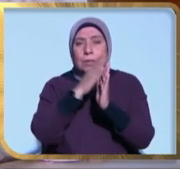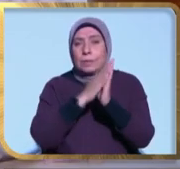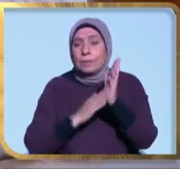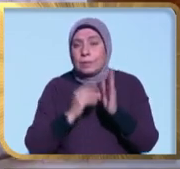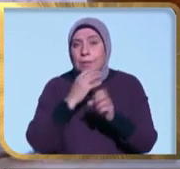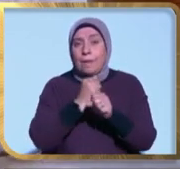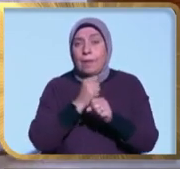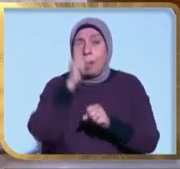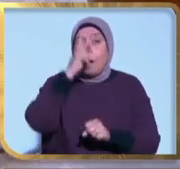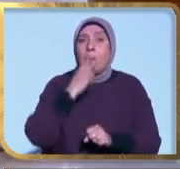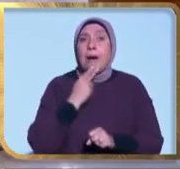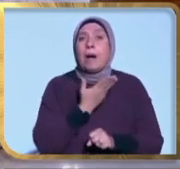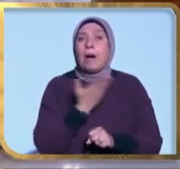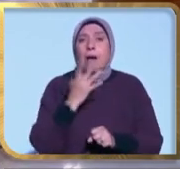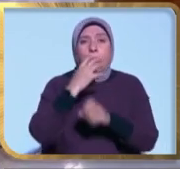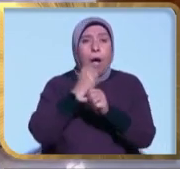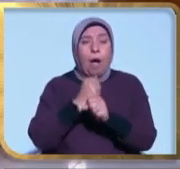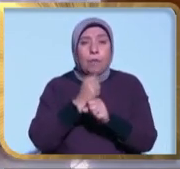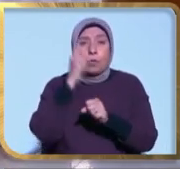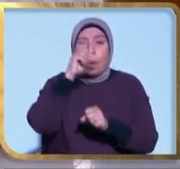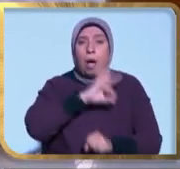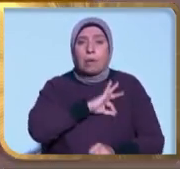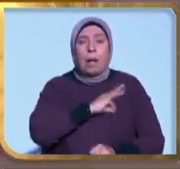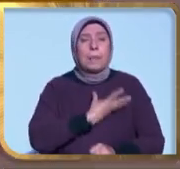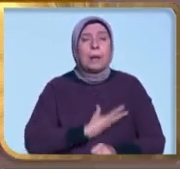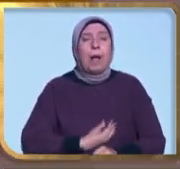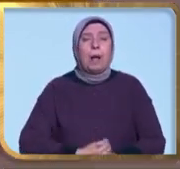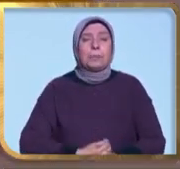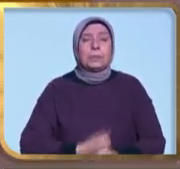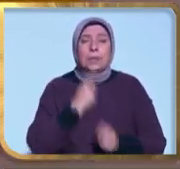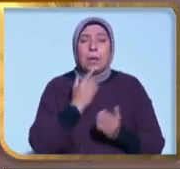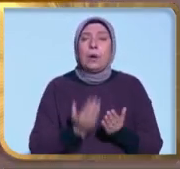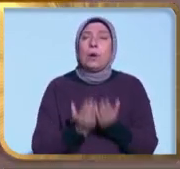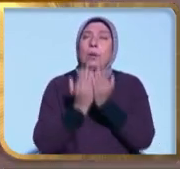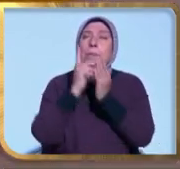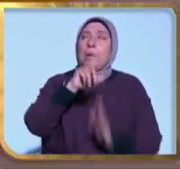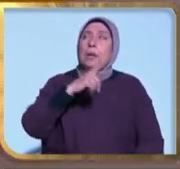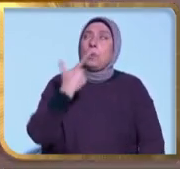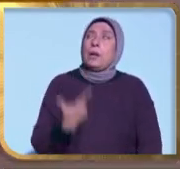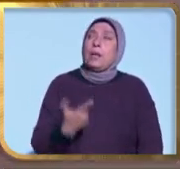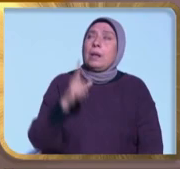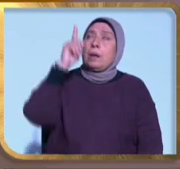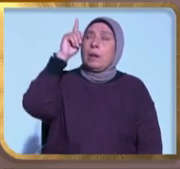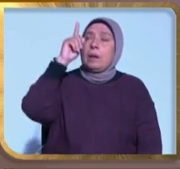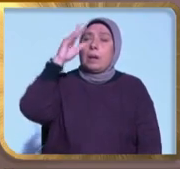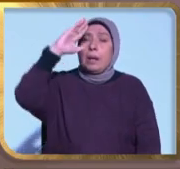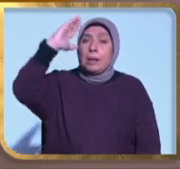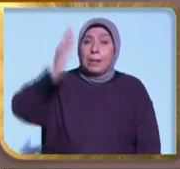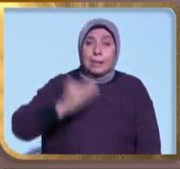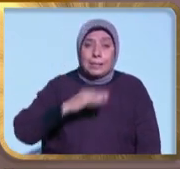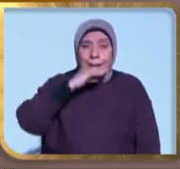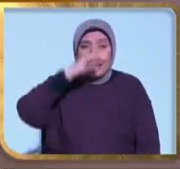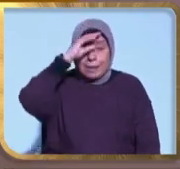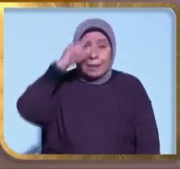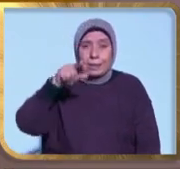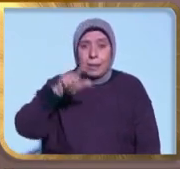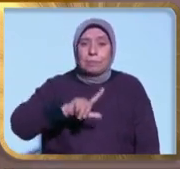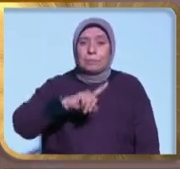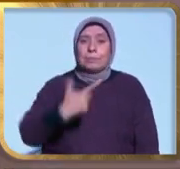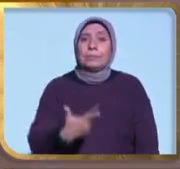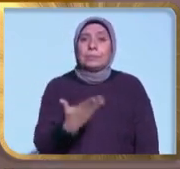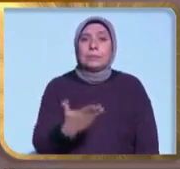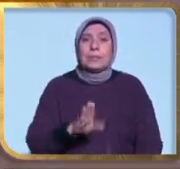فالله خير حافظا وهو ارحم الراحمين ان وليي الله الذي نزل الكتاب وهو يتولى